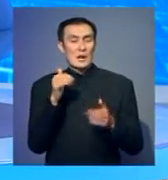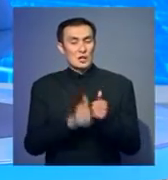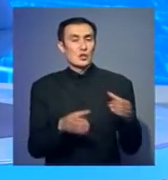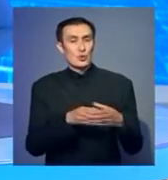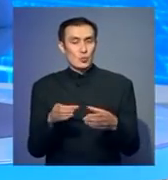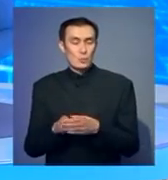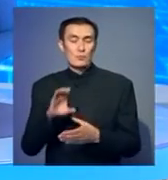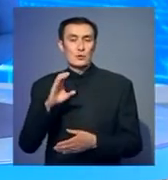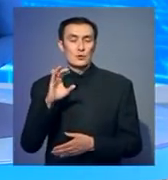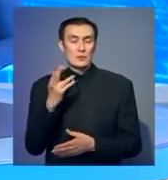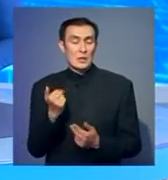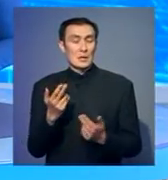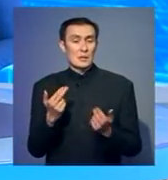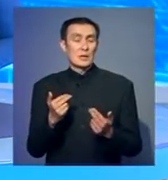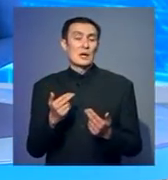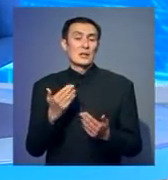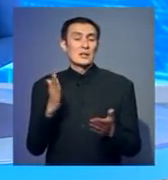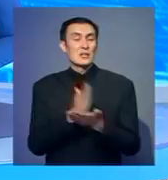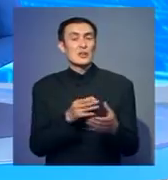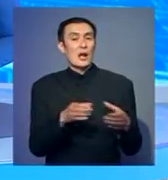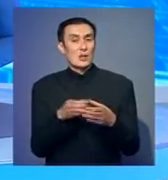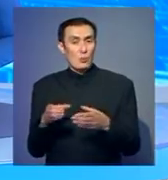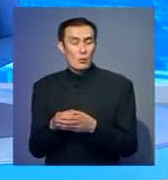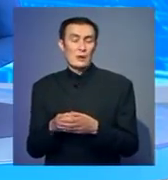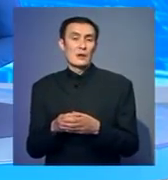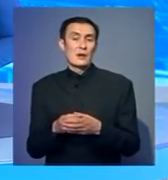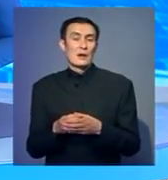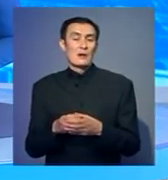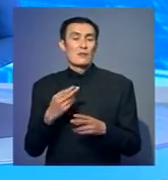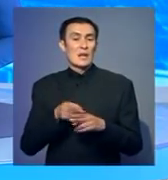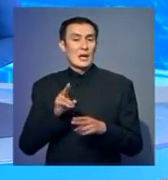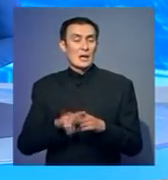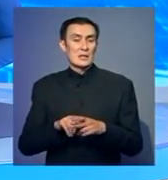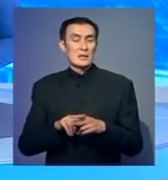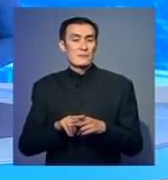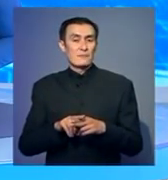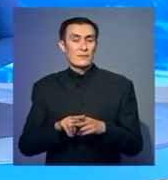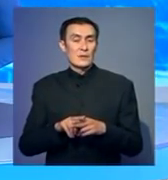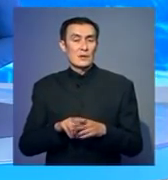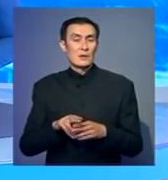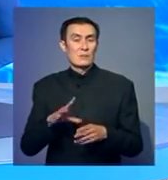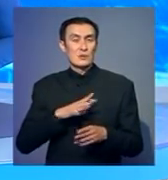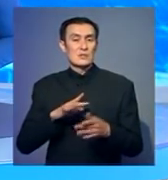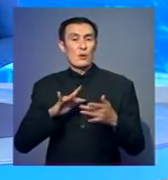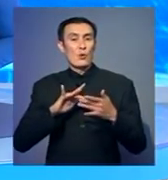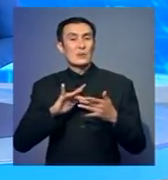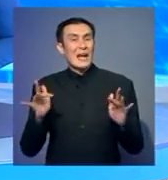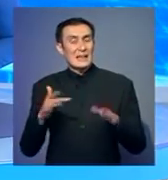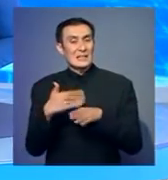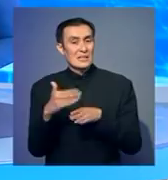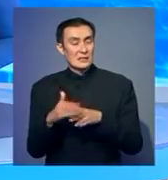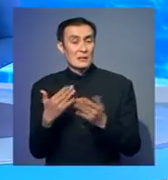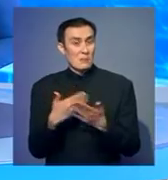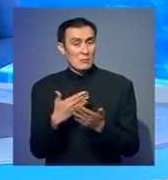деле, социально уязвимые. Там же есть еще категории, честно говоря, вот эти, которые я отметил, онлайн-кредитование,